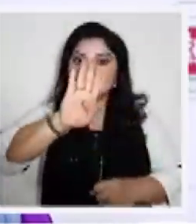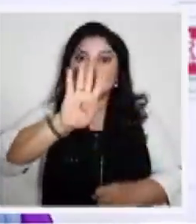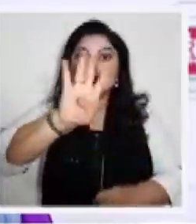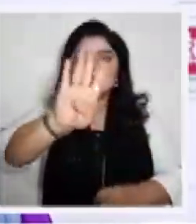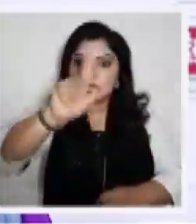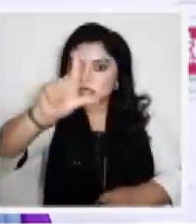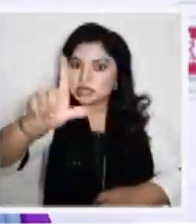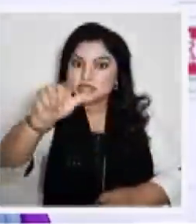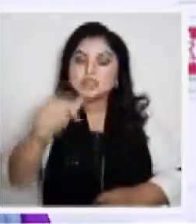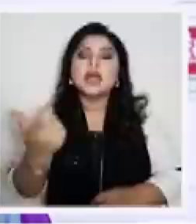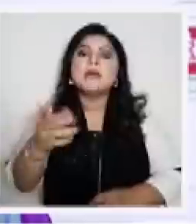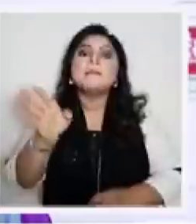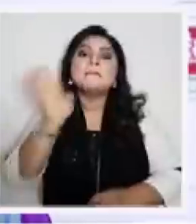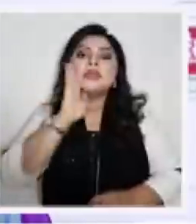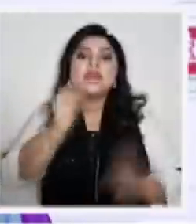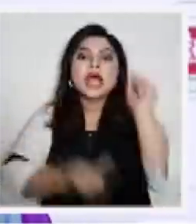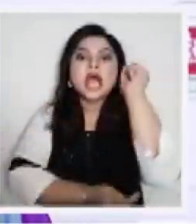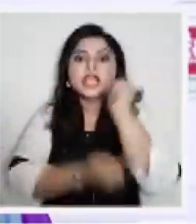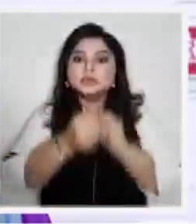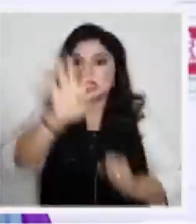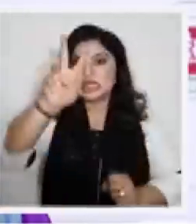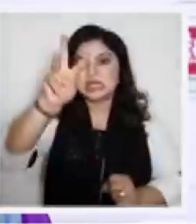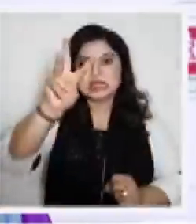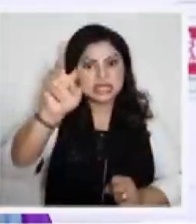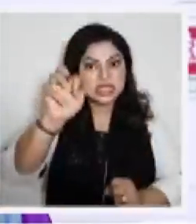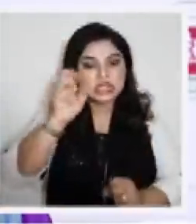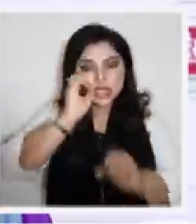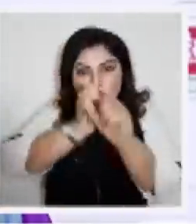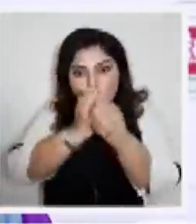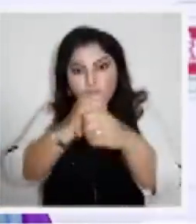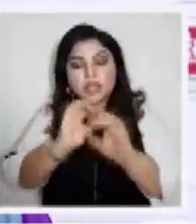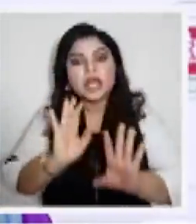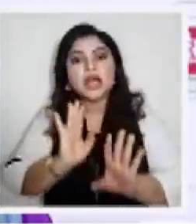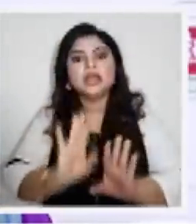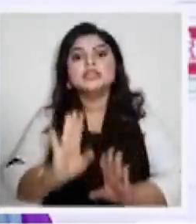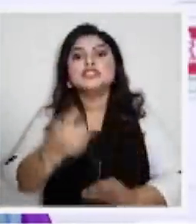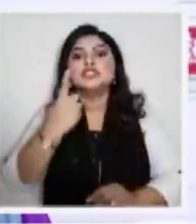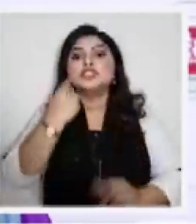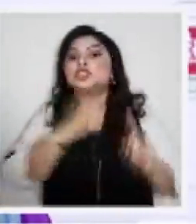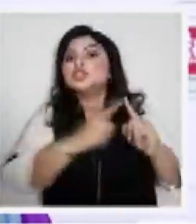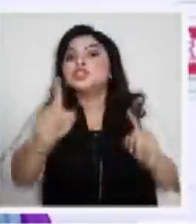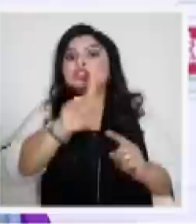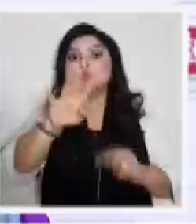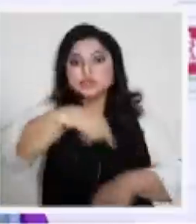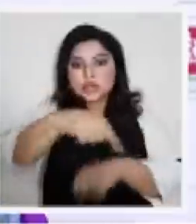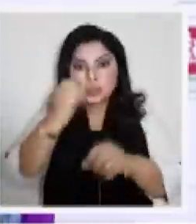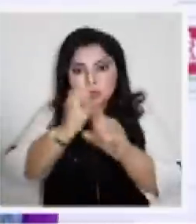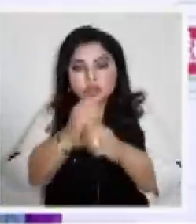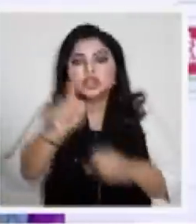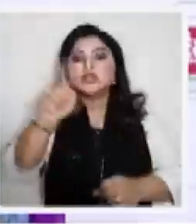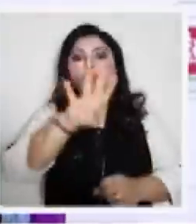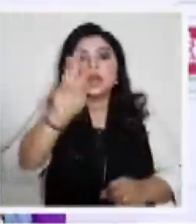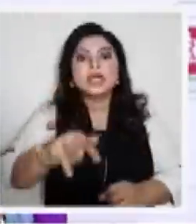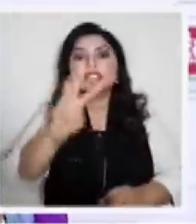সরকারি এবং সরকারি ব্যবস্থাপনায় পরীক্ষাগার 47টি এবং বেসরকারি পর্যায়ে পরীক্ষাগার 30টি।